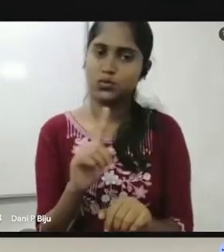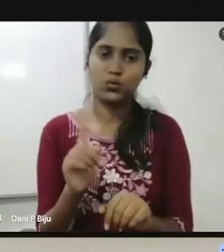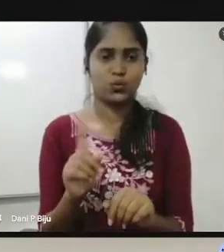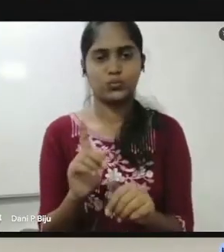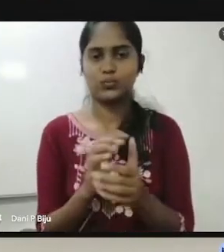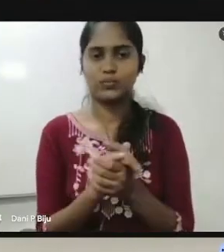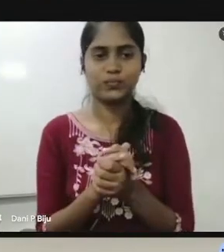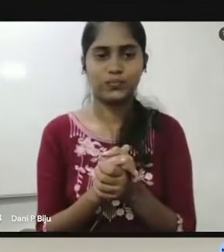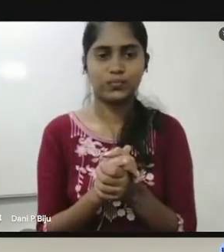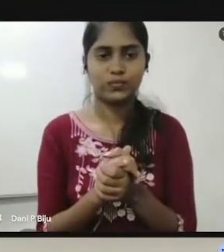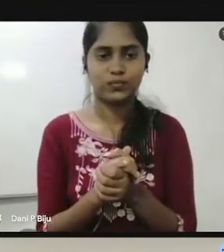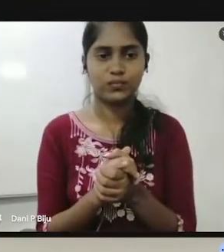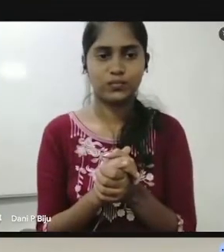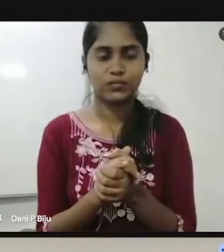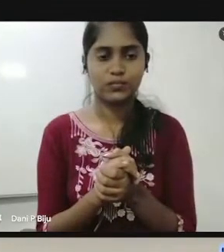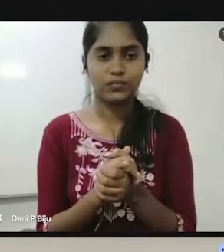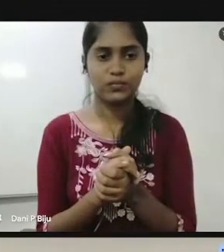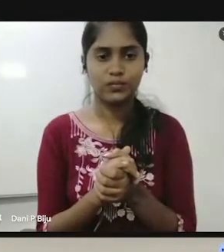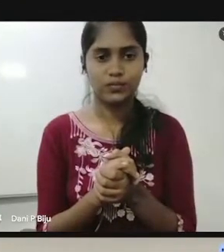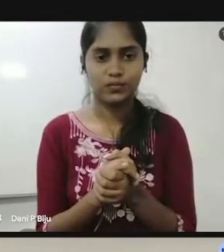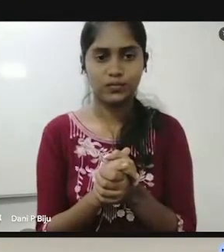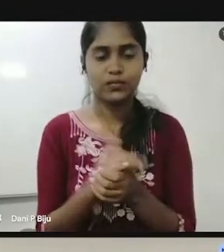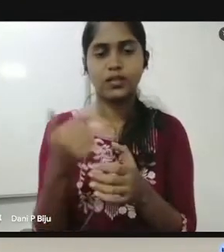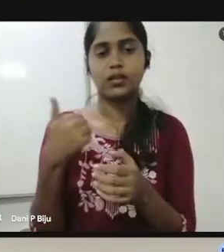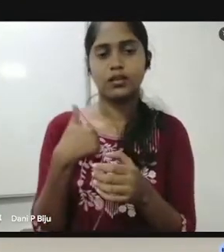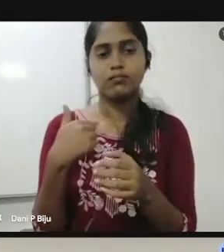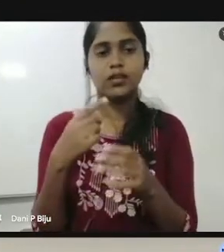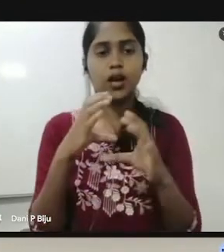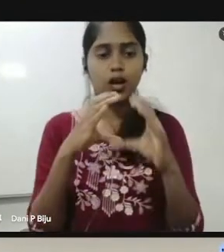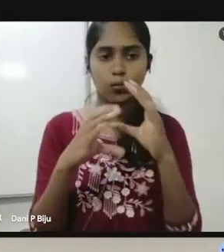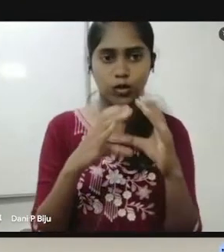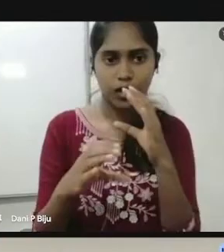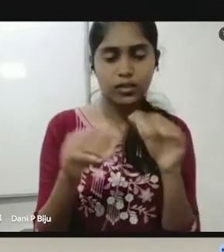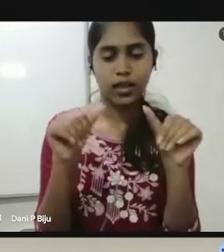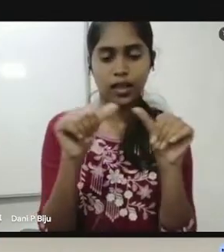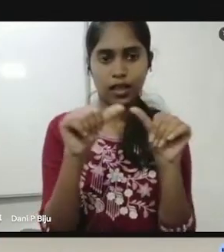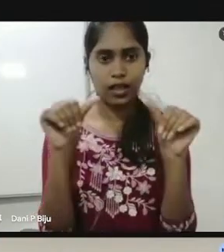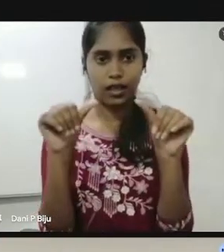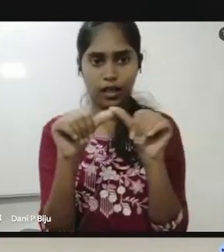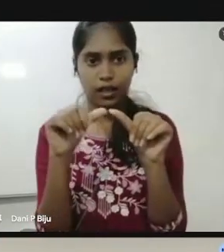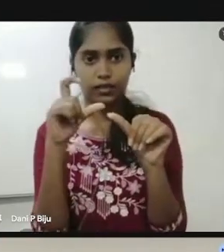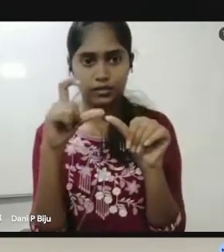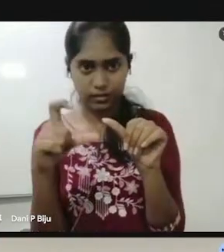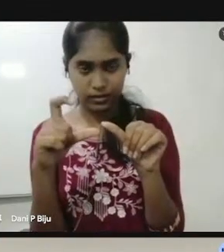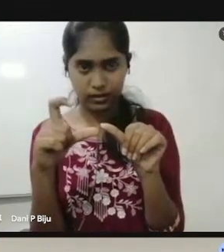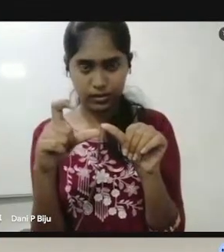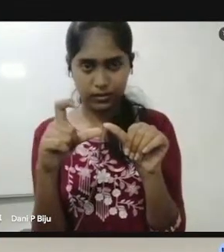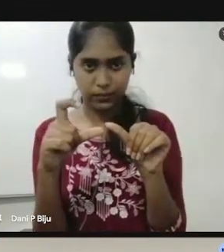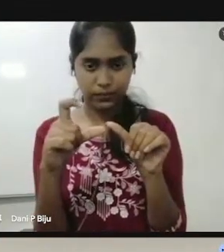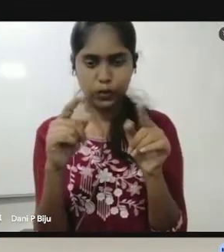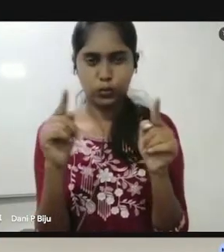ചോദ്യം. ഉത്തരം അല്ല. നമുക്ക് ഓഗ്മെന്റേറ്റീവ് ആൻഡ് ഓൾട്ടർനേറ്റീവ് കമ്മ്യൂണിക്കേഷൻ എന്ന് പറയുന്ന AAC എന്ന്